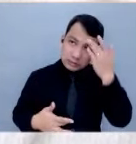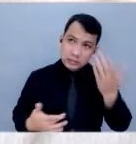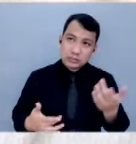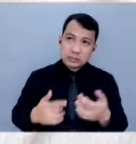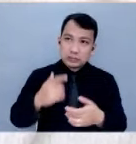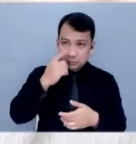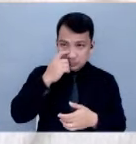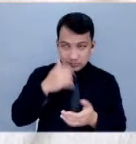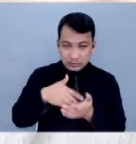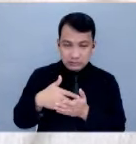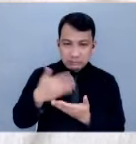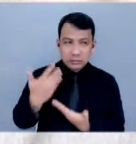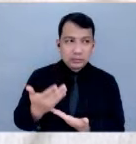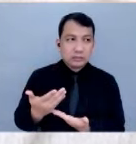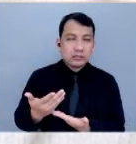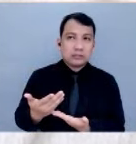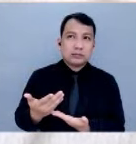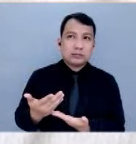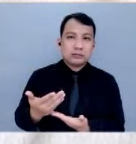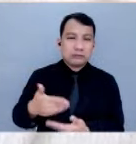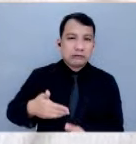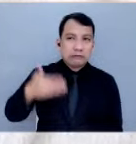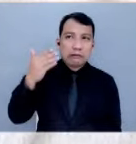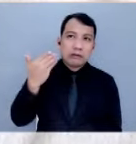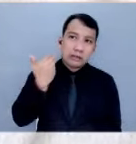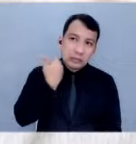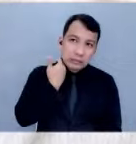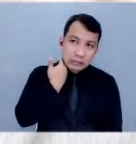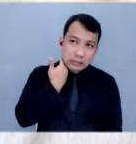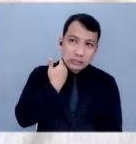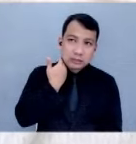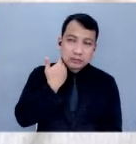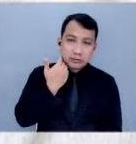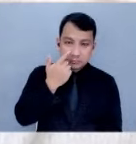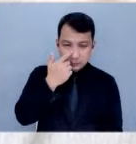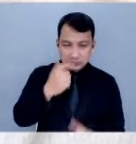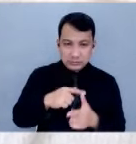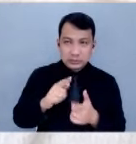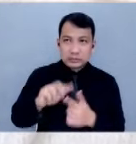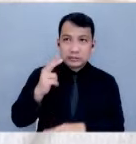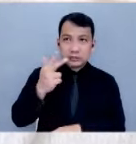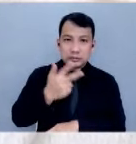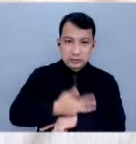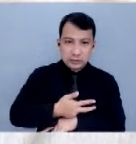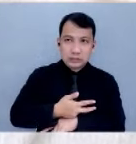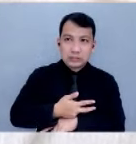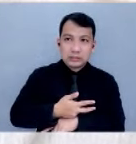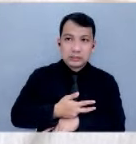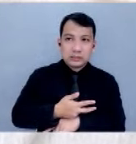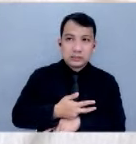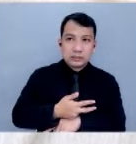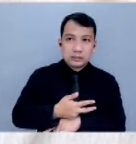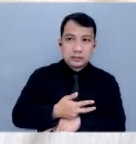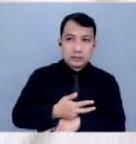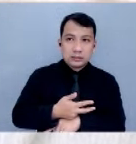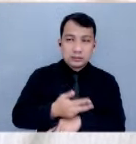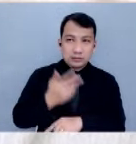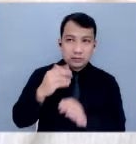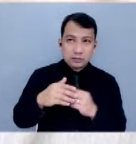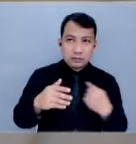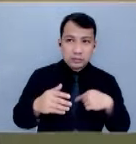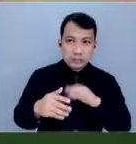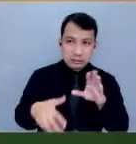talaga. Taas po ng lagnat ko. Then after 3 days po, di na po ako makaihi. Masakit na po yung